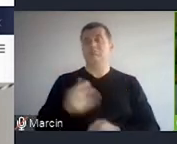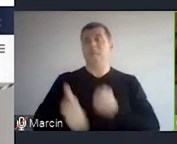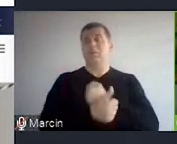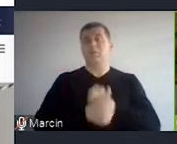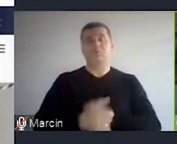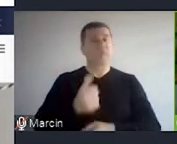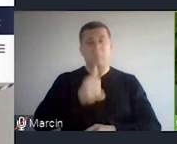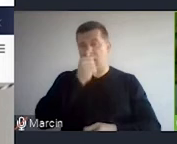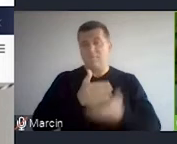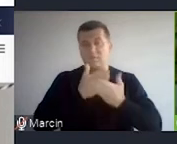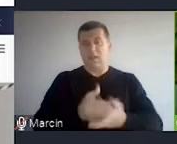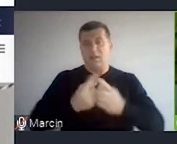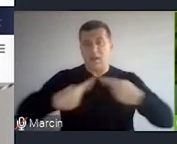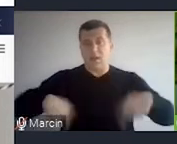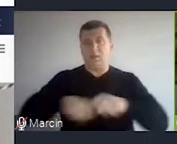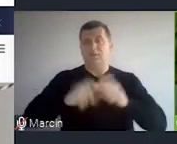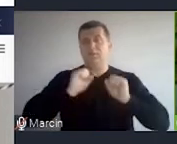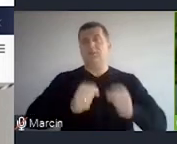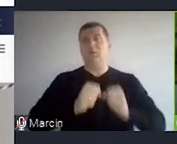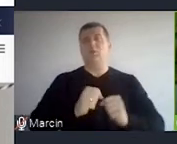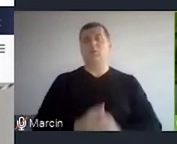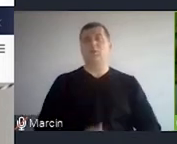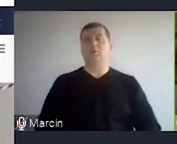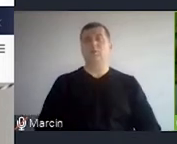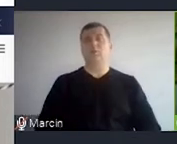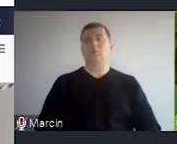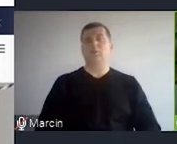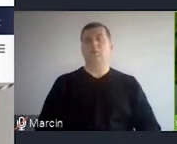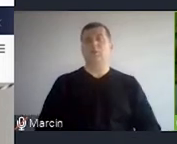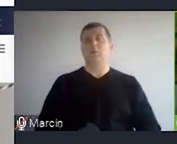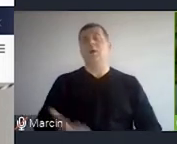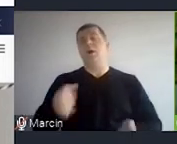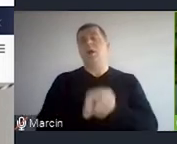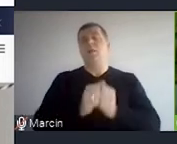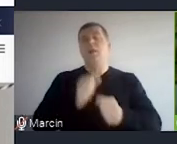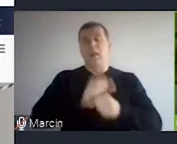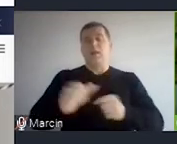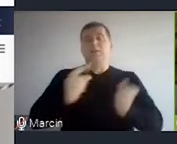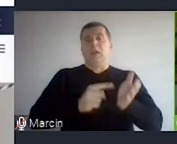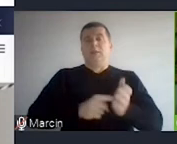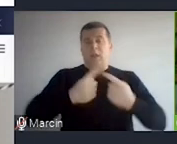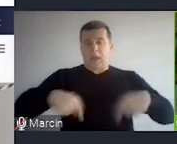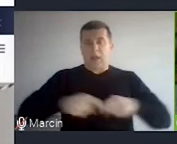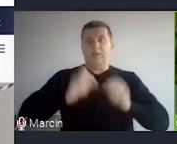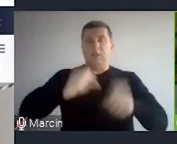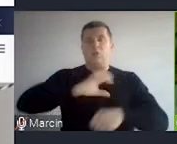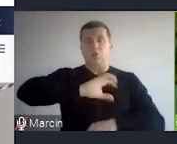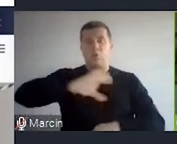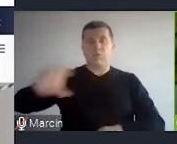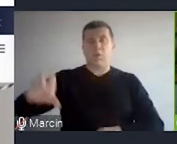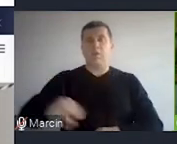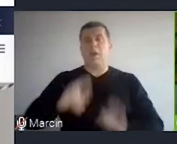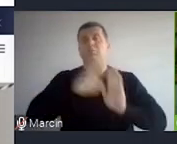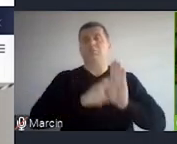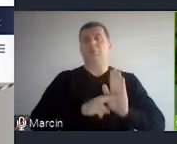powoduje, że nie jesteśmy w stanie zrealizować działań. Czy jest jednak jakaś szansa na realizowanie działań grupowych? Póki co